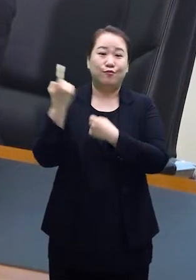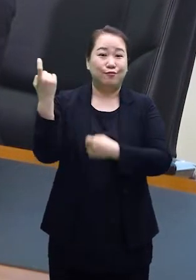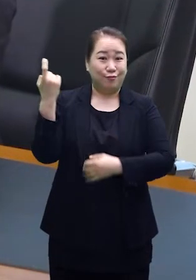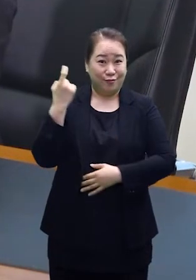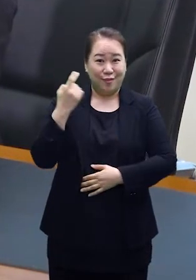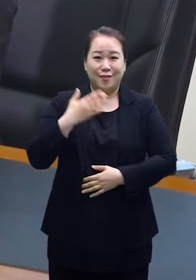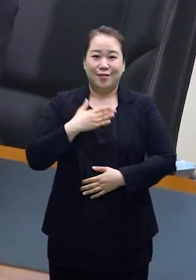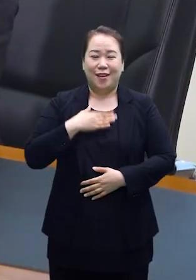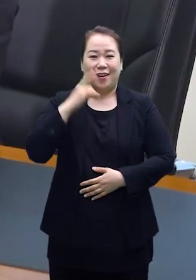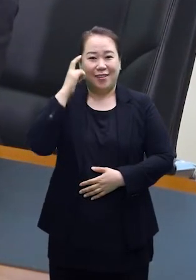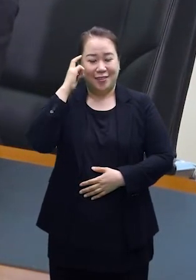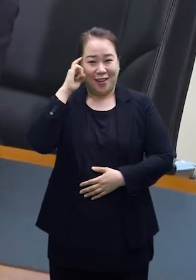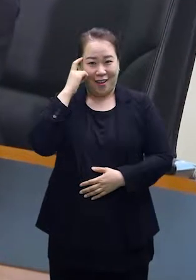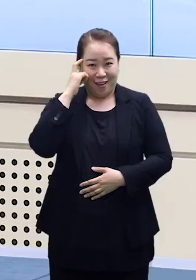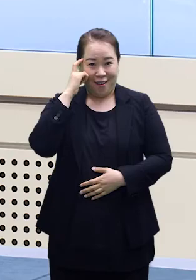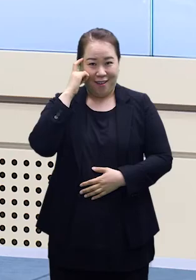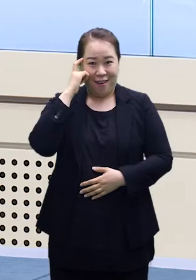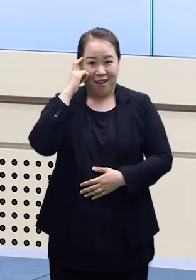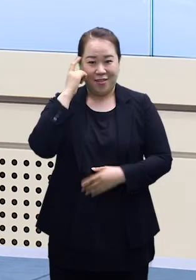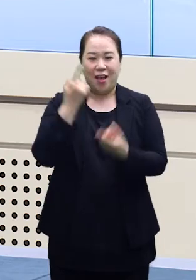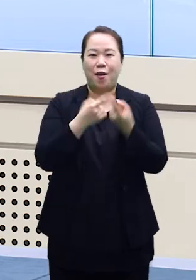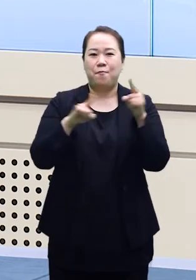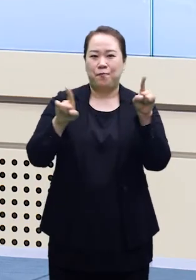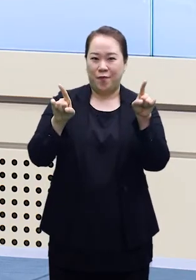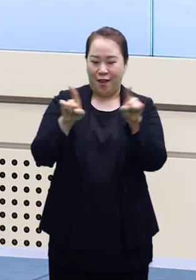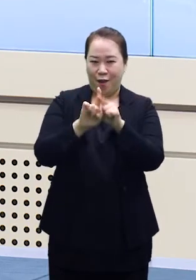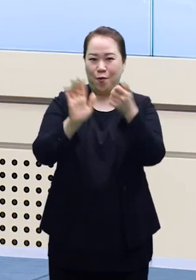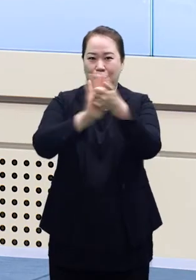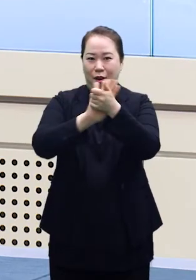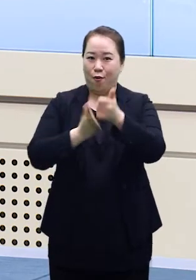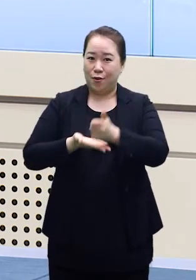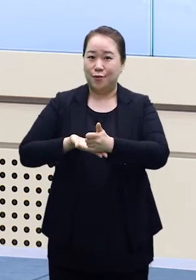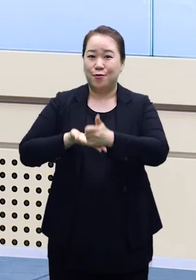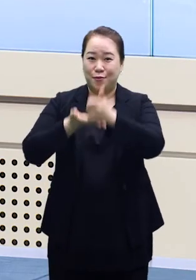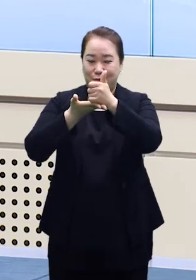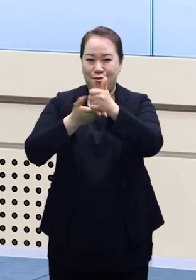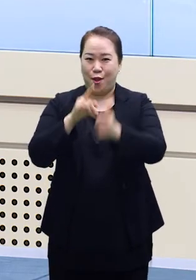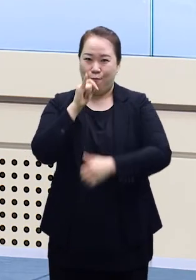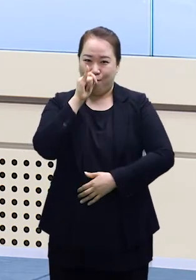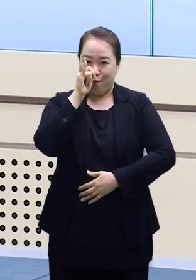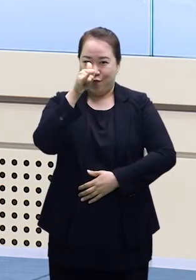들으니까 제가 생각하는 함께하고